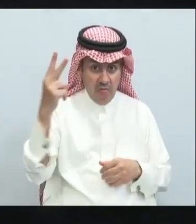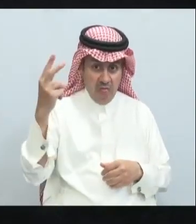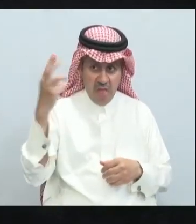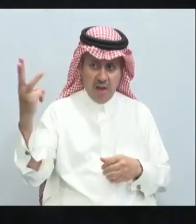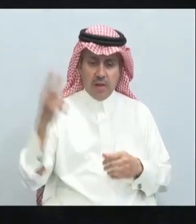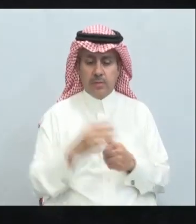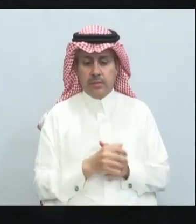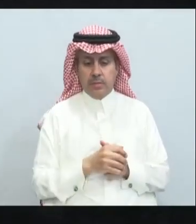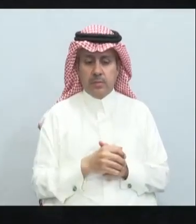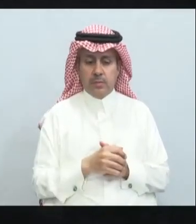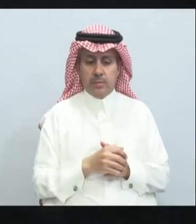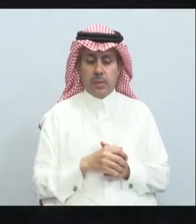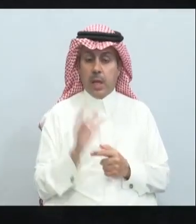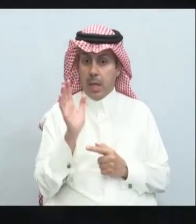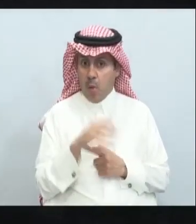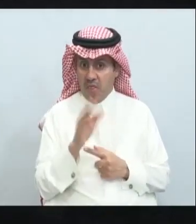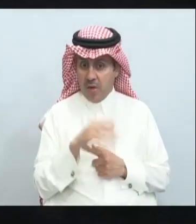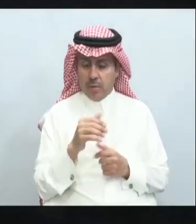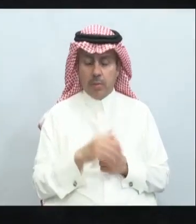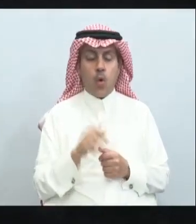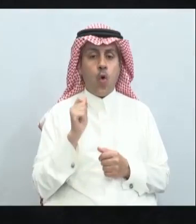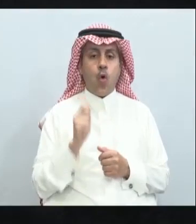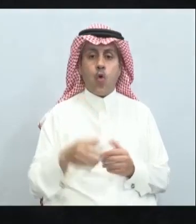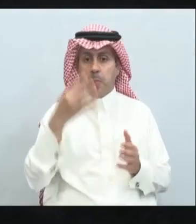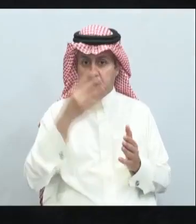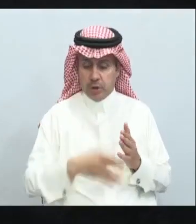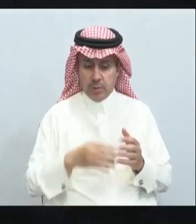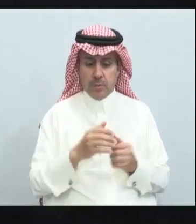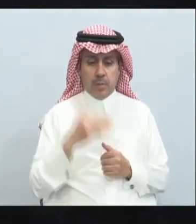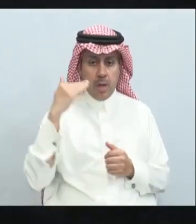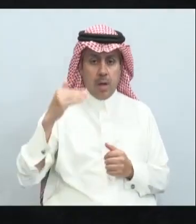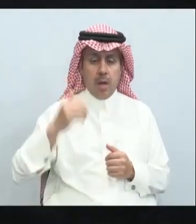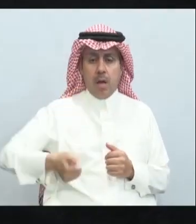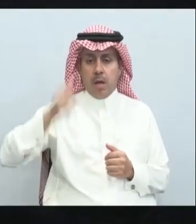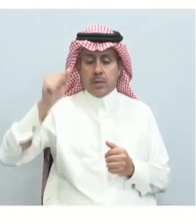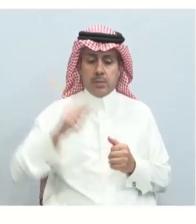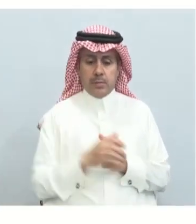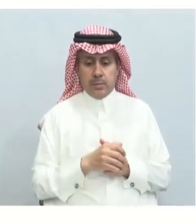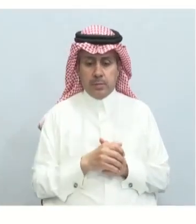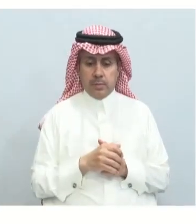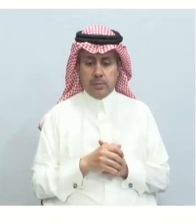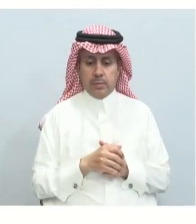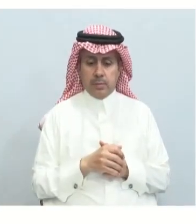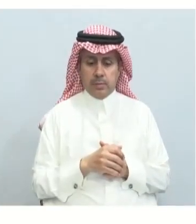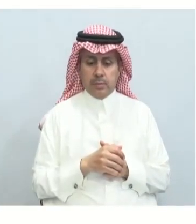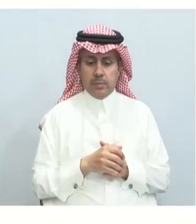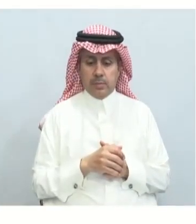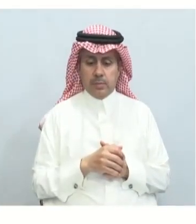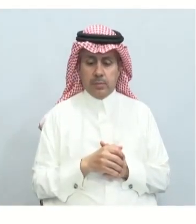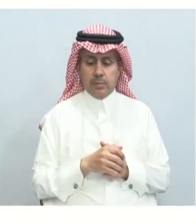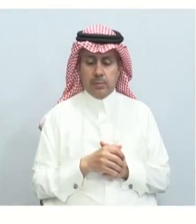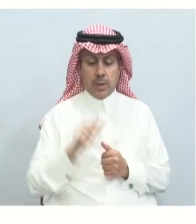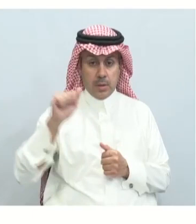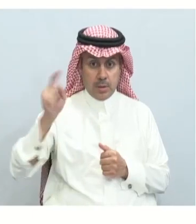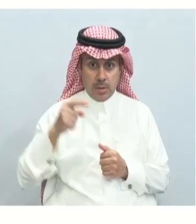الزوجه هذا سيؤثر في الحكم الشرعي الخاص باطفال الانابيب اذا